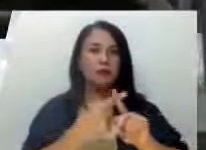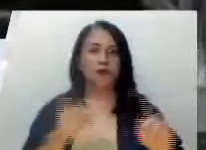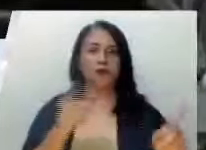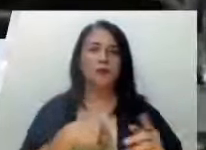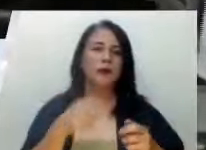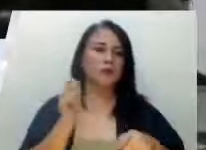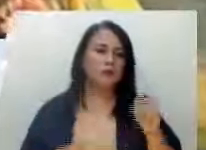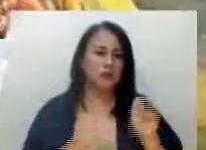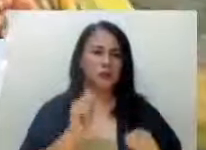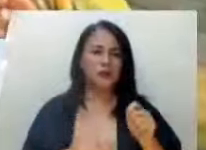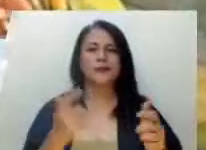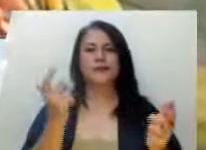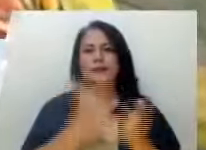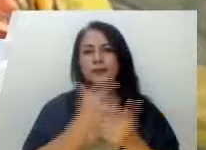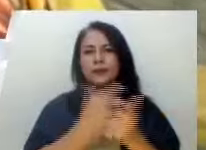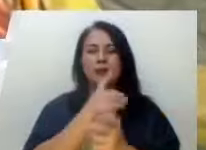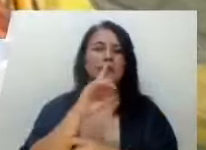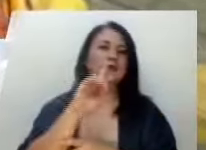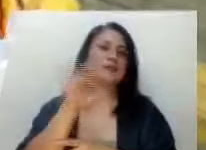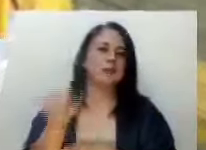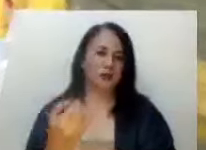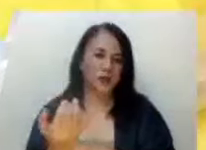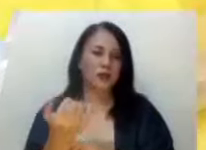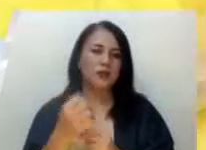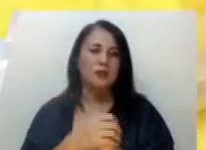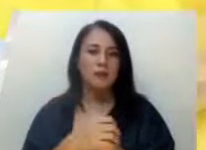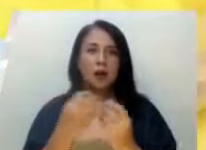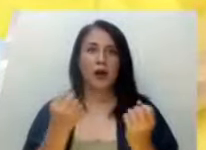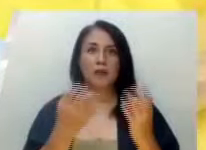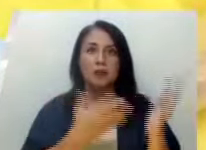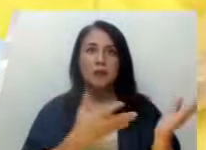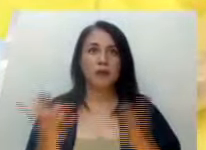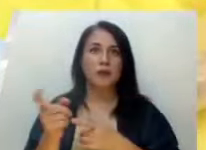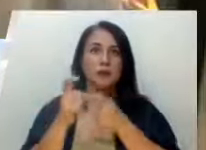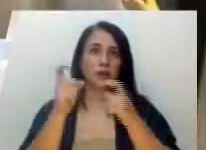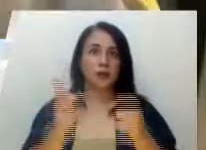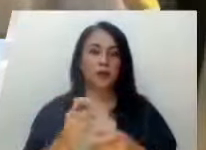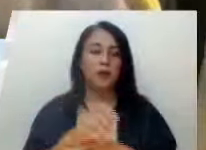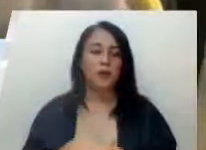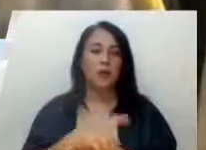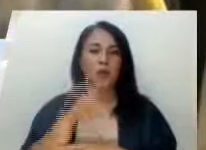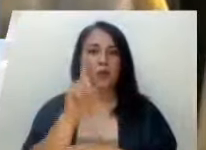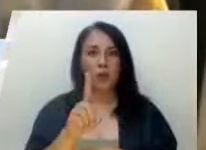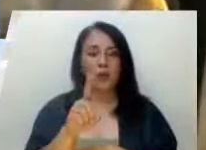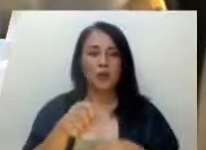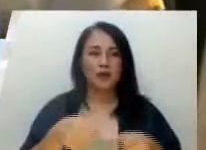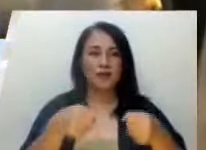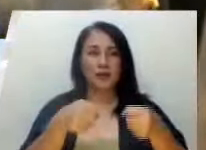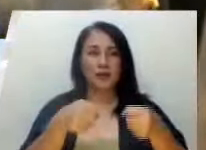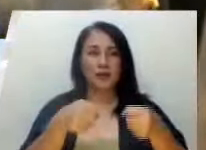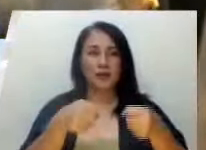komedyante at DJs. Marami din ang mag-uuwi ng papremyo na tig-iisang sakong bigas at grocery packs sa paraffle ng